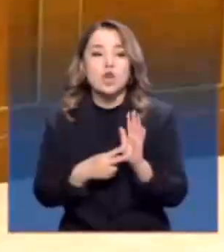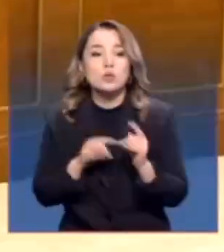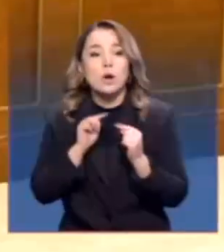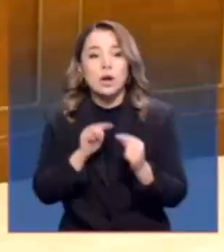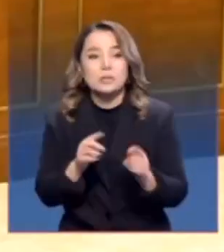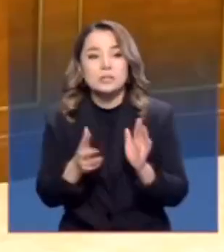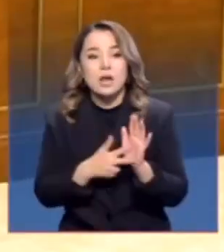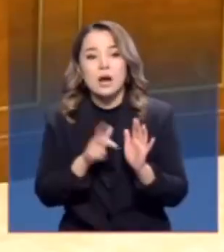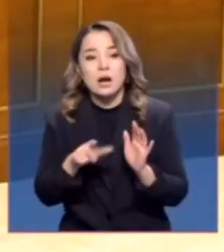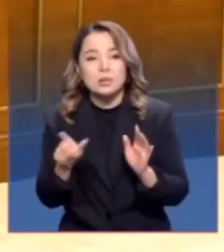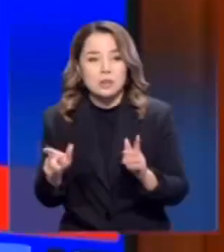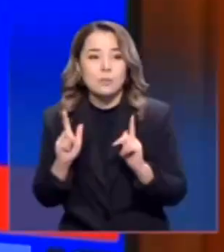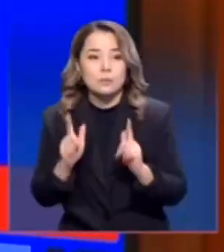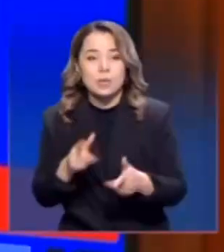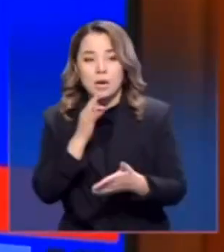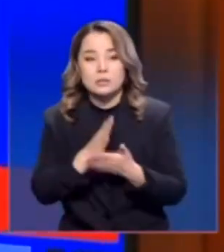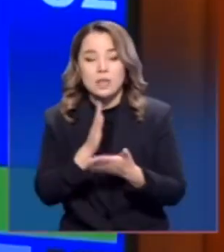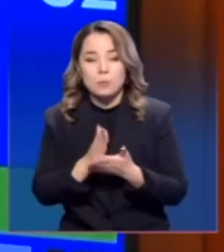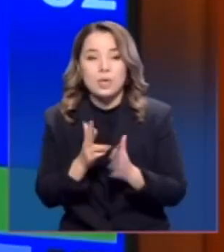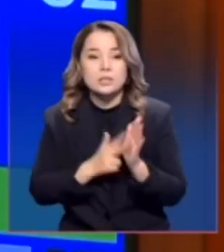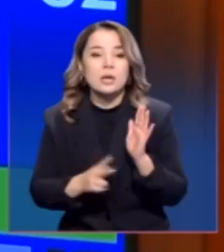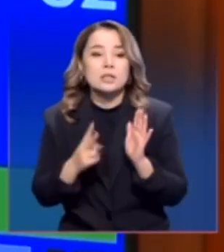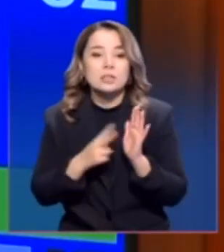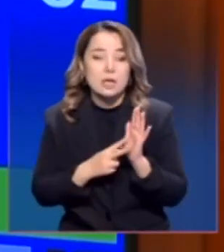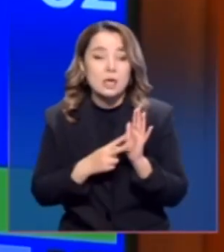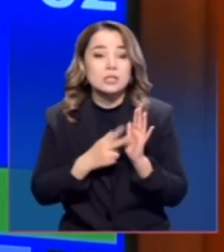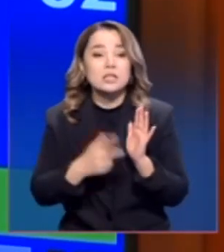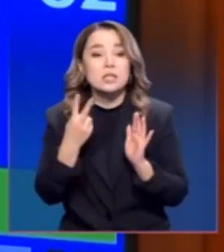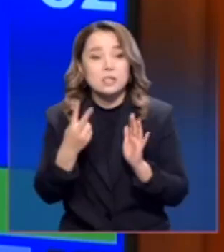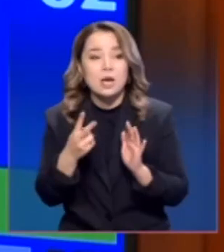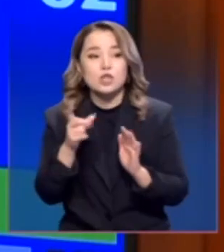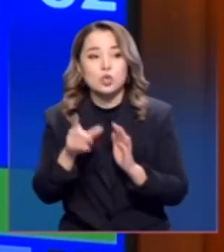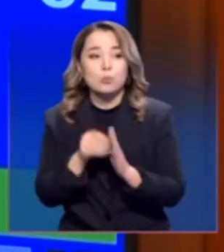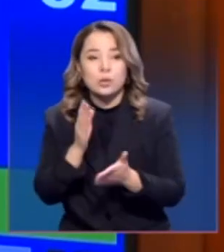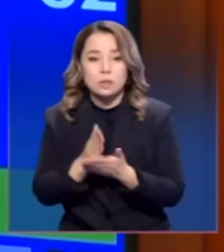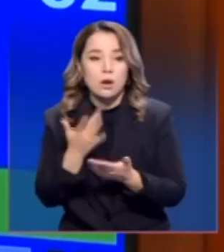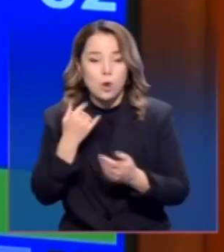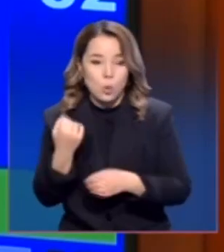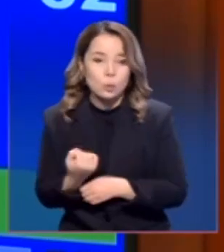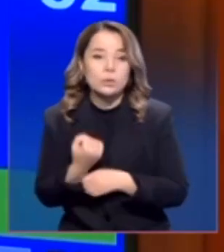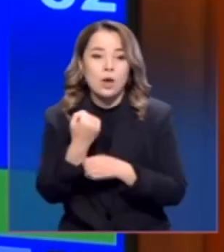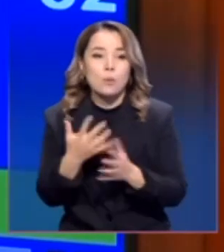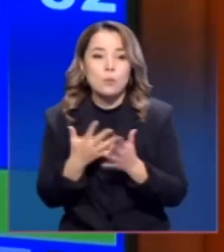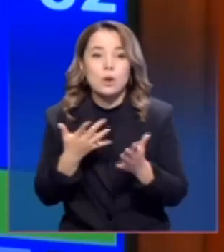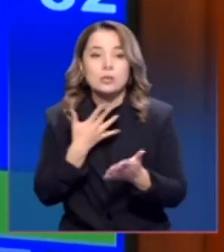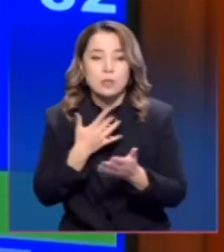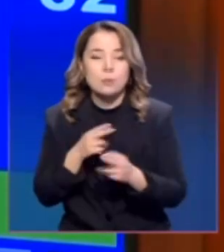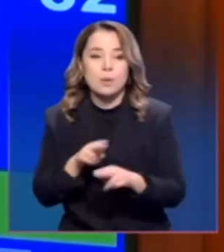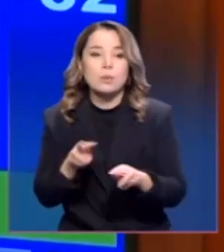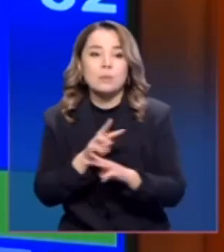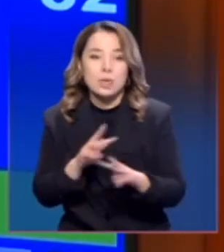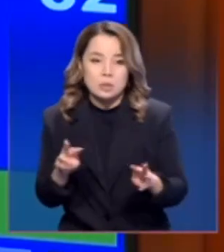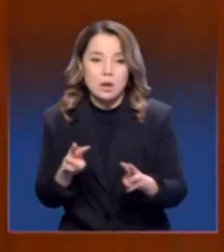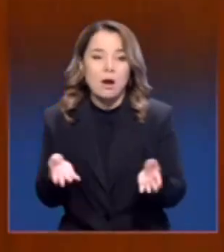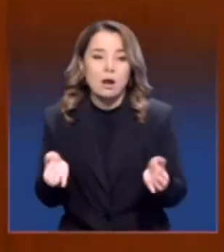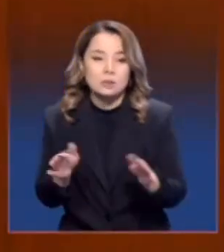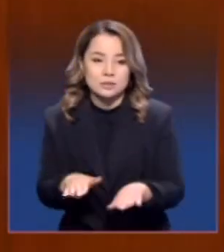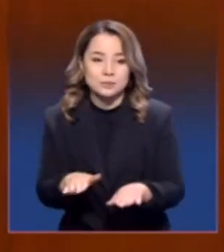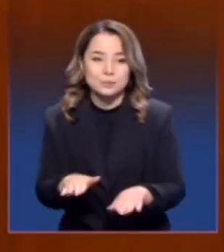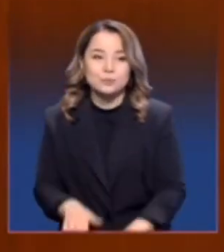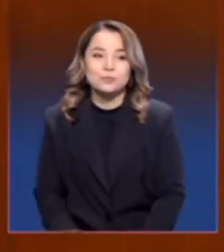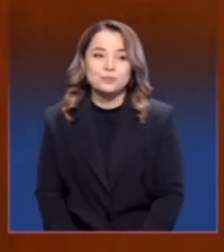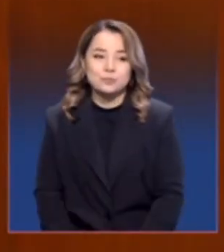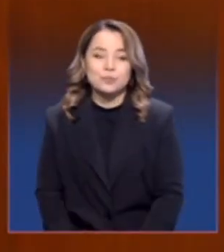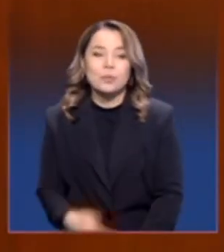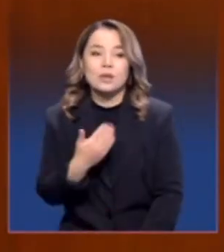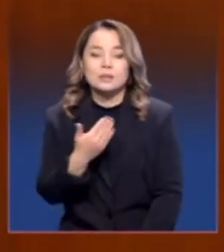болып, 8 адам қалыс қалды. 82 депутат ұсынысты қолдап, Алихан Смайлов басым дауыспен премьер-министр қызметінде қалды. Маған